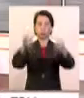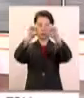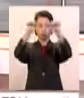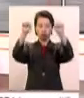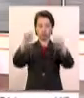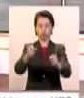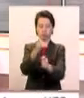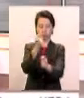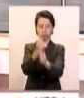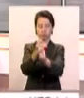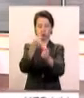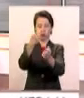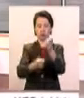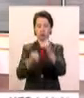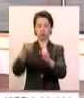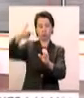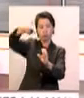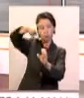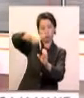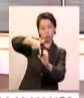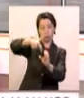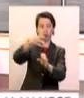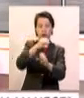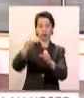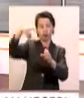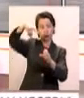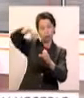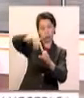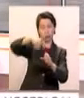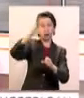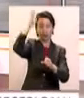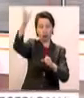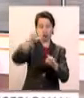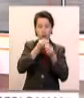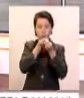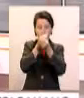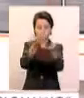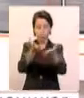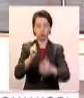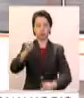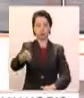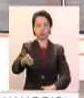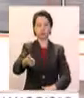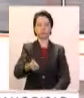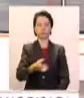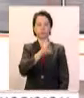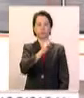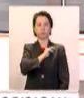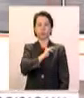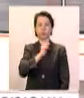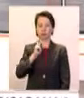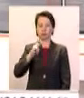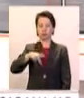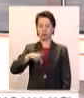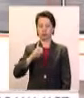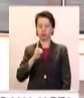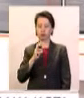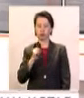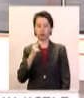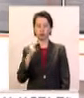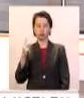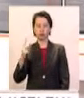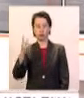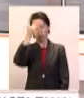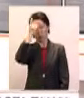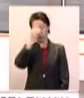Sistem penetapan harga runcit petrol dan diesel akan diumum esok. Menteri Perdagangan Dalam Negeri dan Hal Ehwal Pengguna Datuk